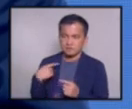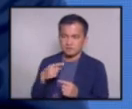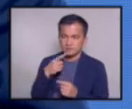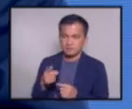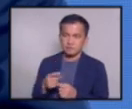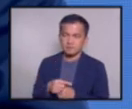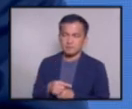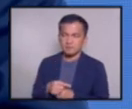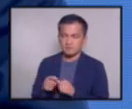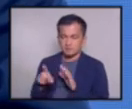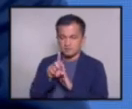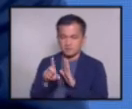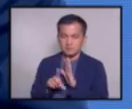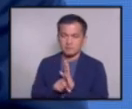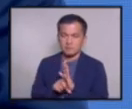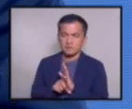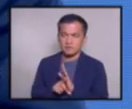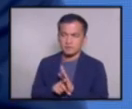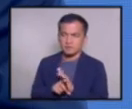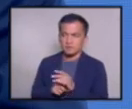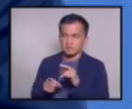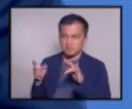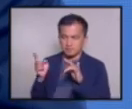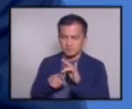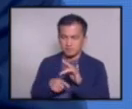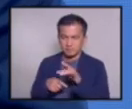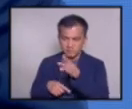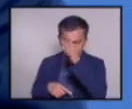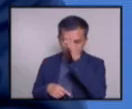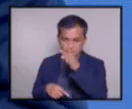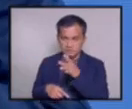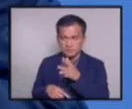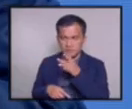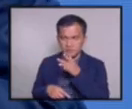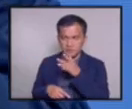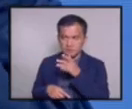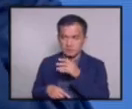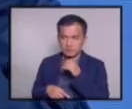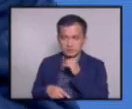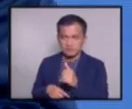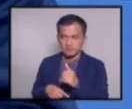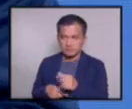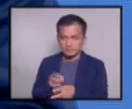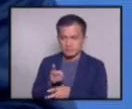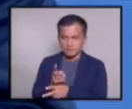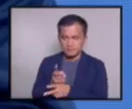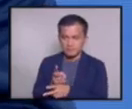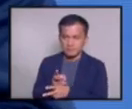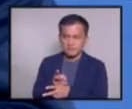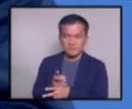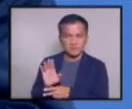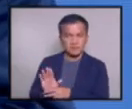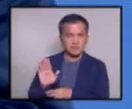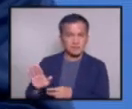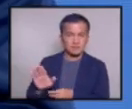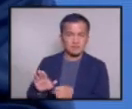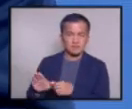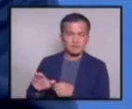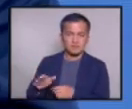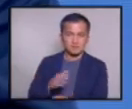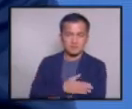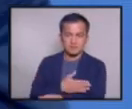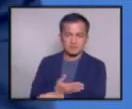tayong batas na pinaparusahan ng mga magulang na hindi nila binabantayan ng mabuti ang kanilang mga